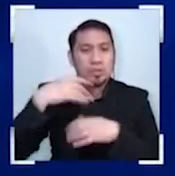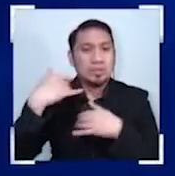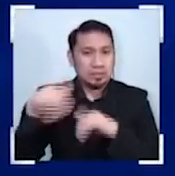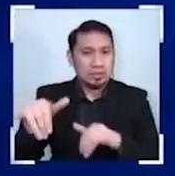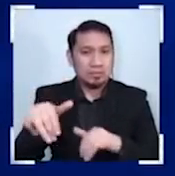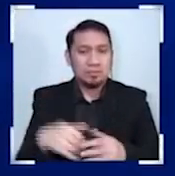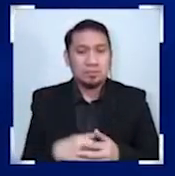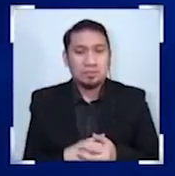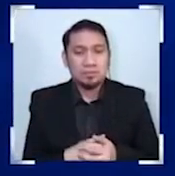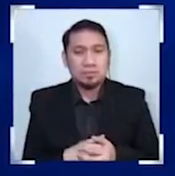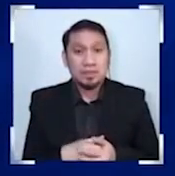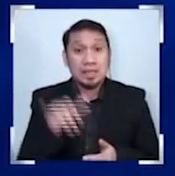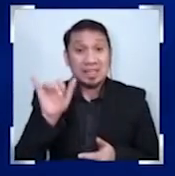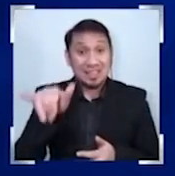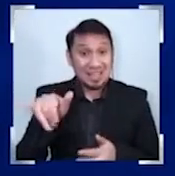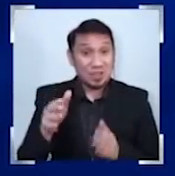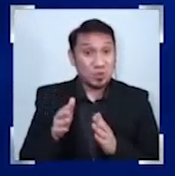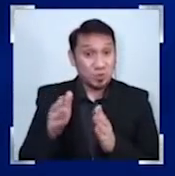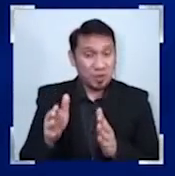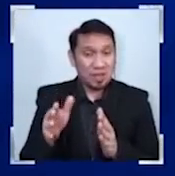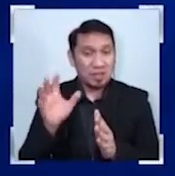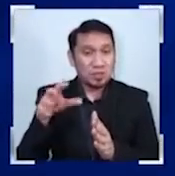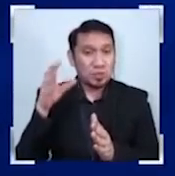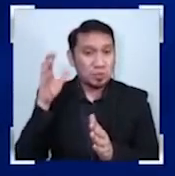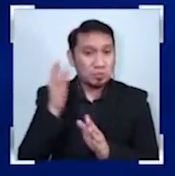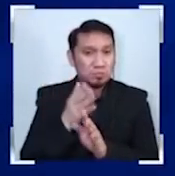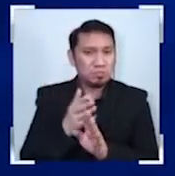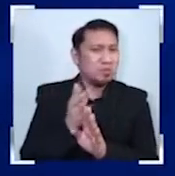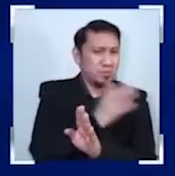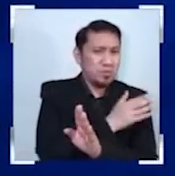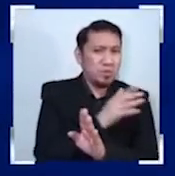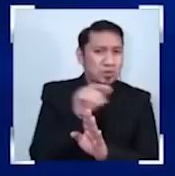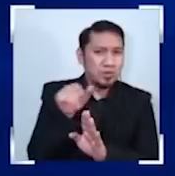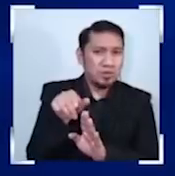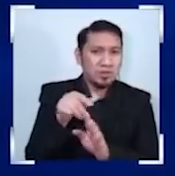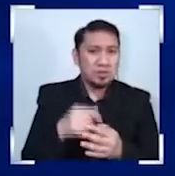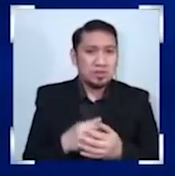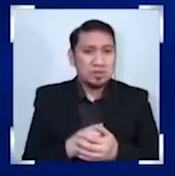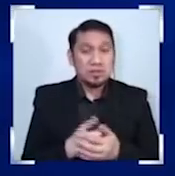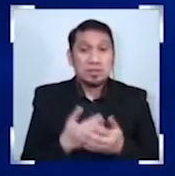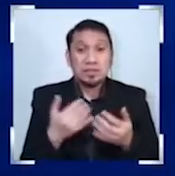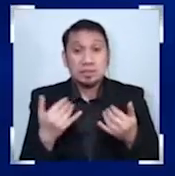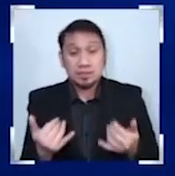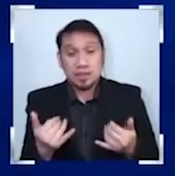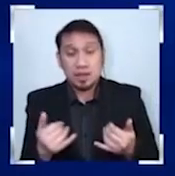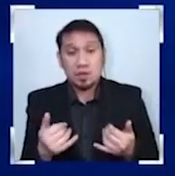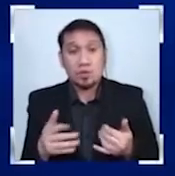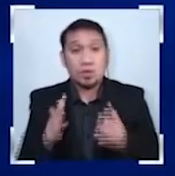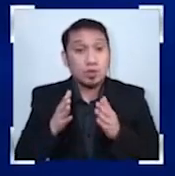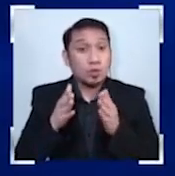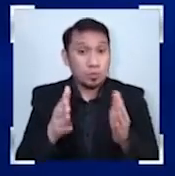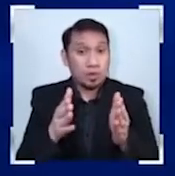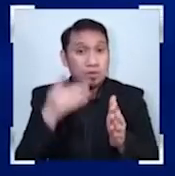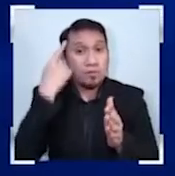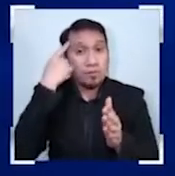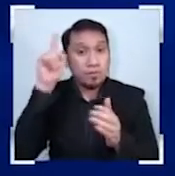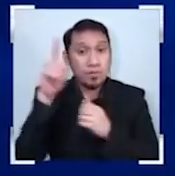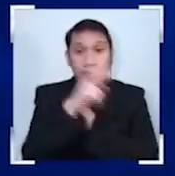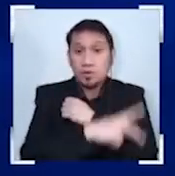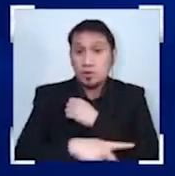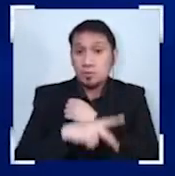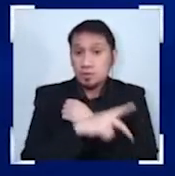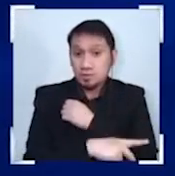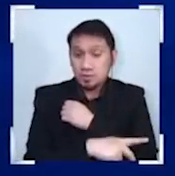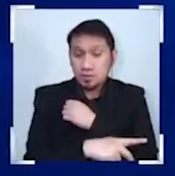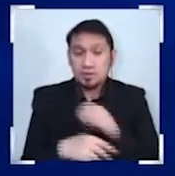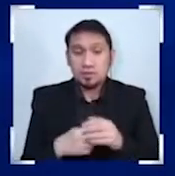nag-endpoint sa Cubao. Doon naman po mga commuter routes pa rin na provincial na